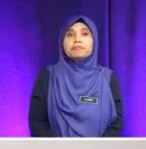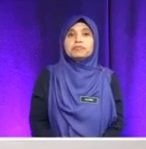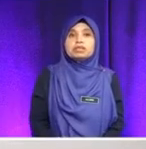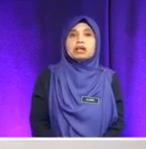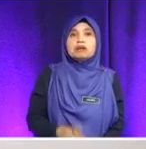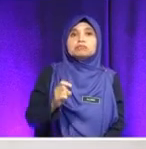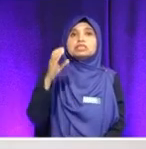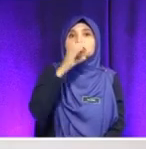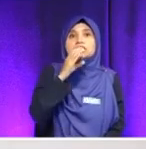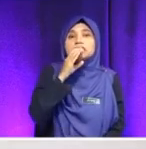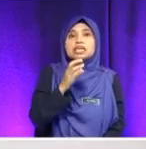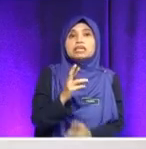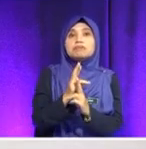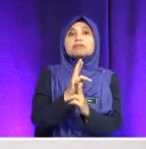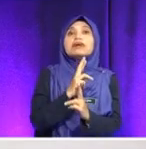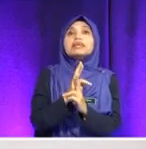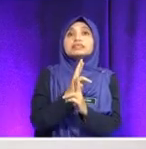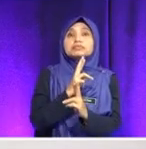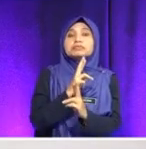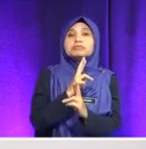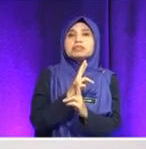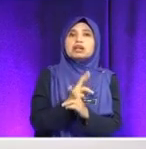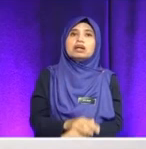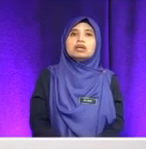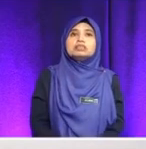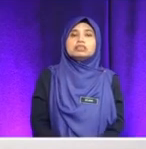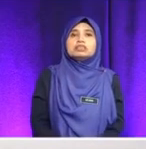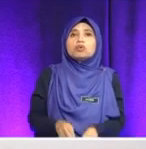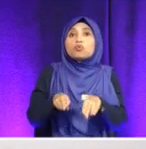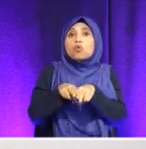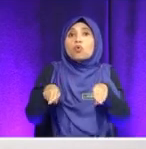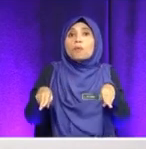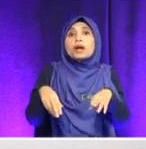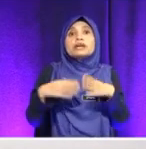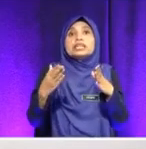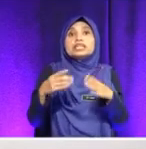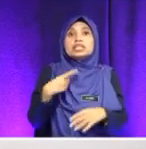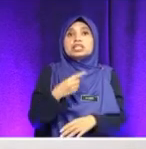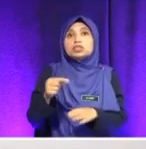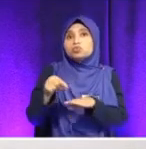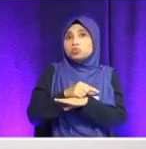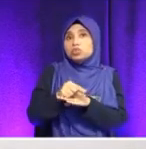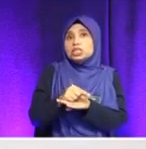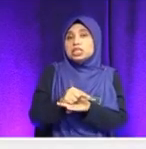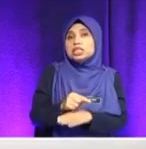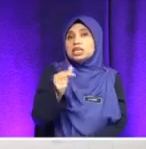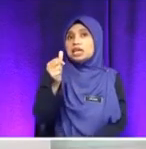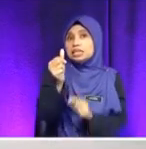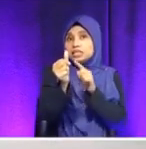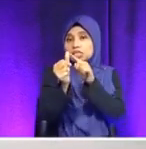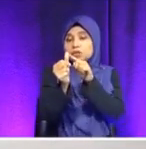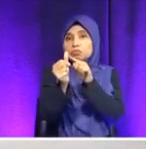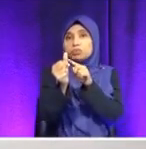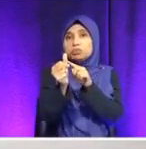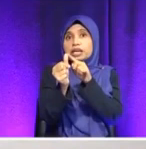cari pembaris ke? Alamak, cikgu. Boleh ke? Susah kan? Jadi kita gunakan ibu jari kita. Ibu jari. Okey, di antara